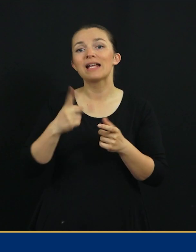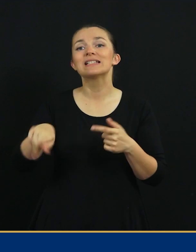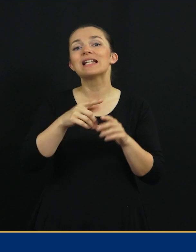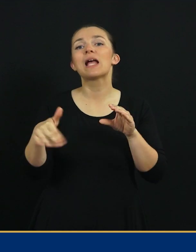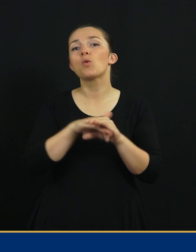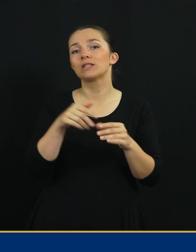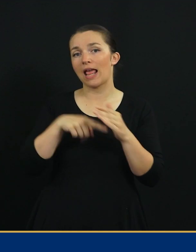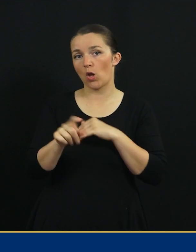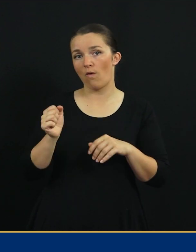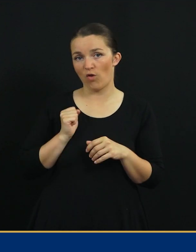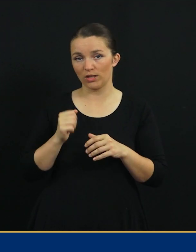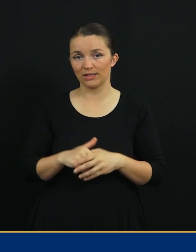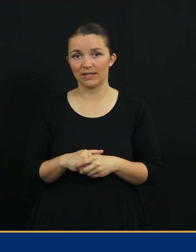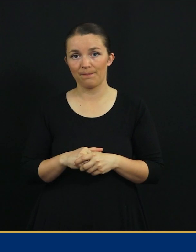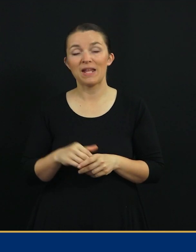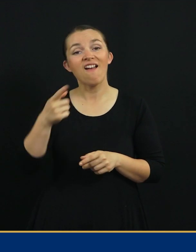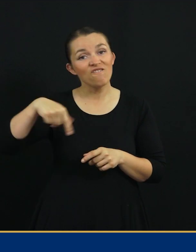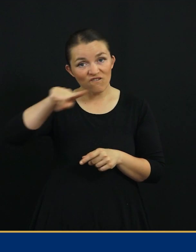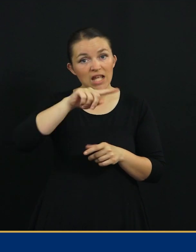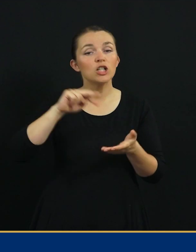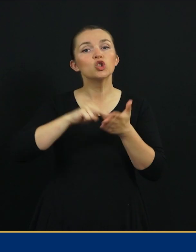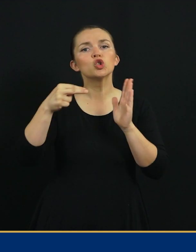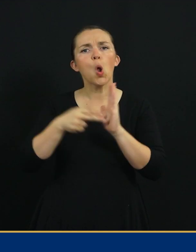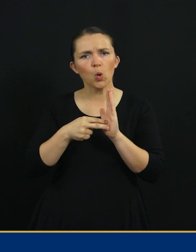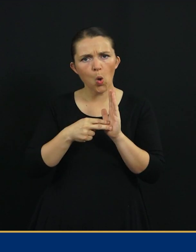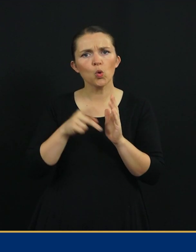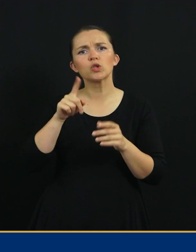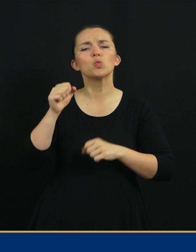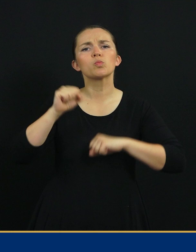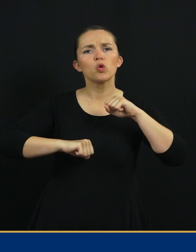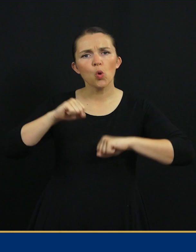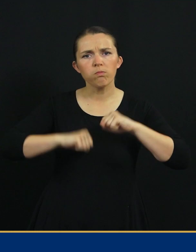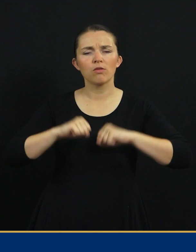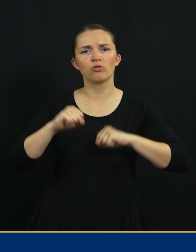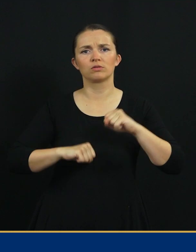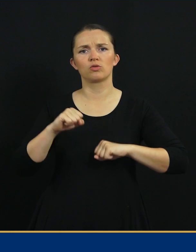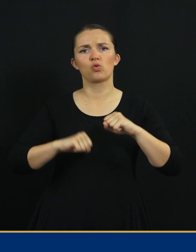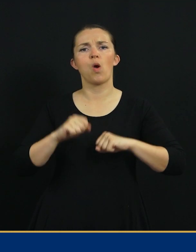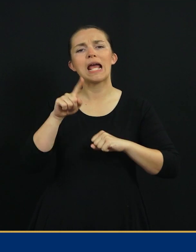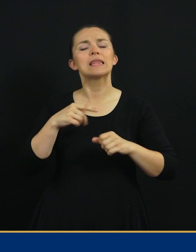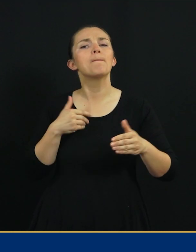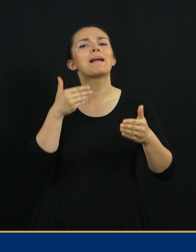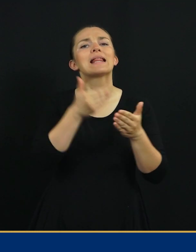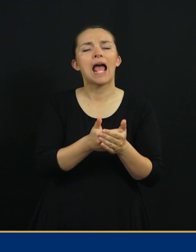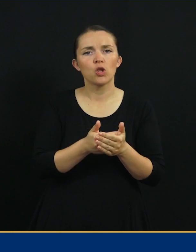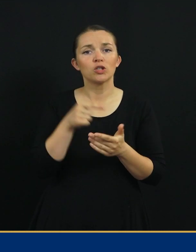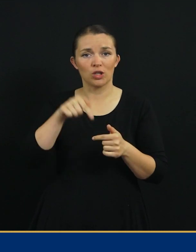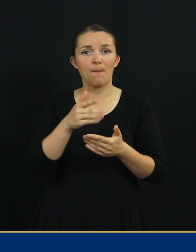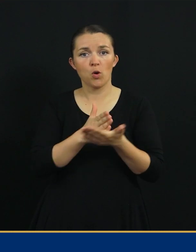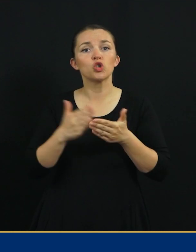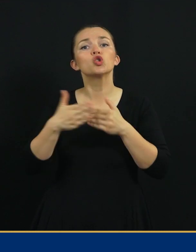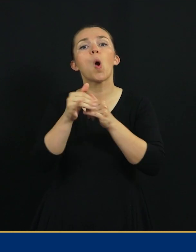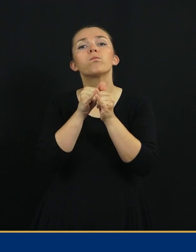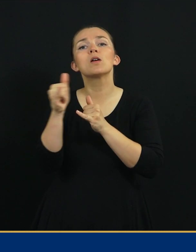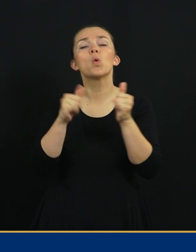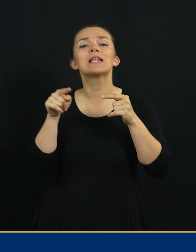v vojski. Vi, ki s strokovnostjo, usposobljenostjo ter predanostjo poklicu